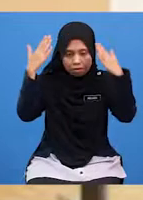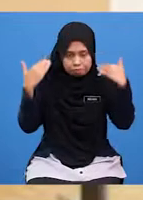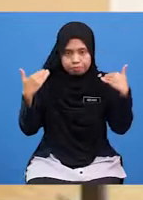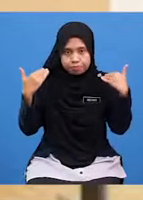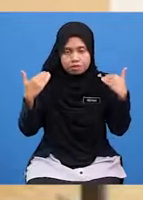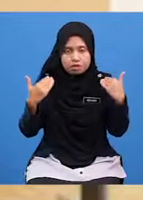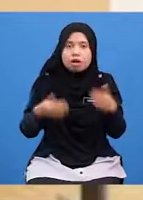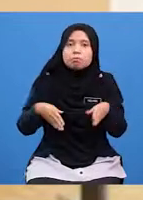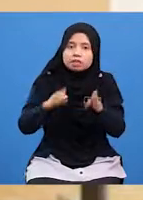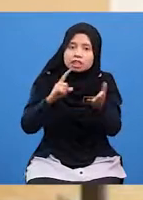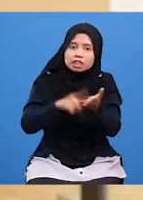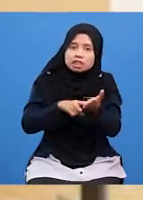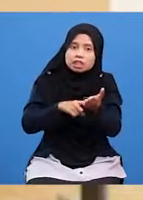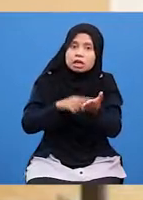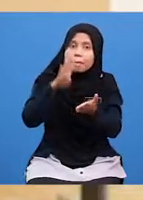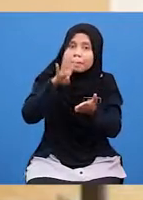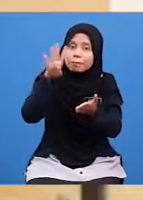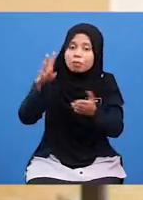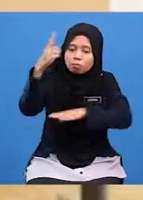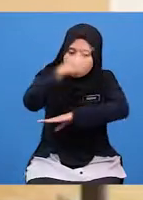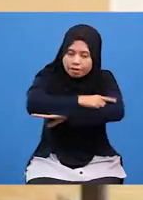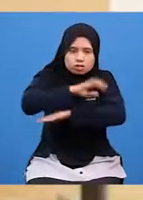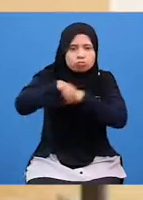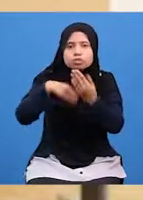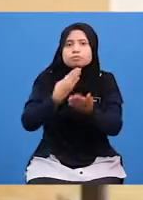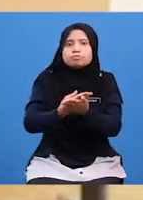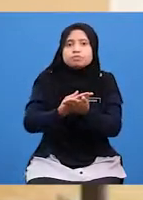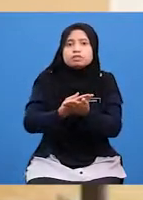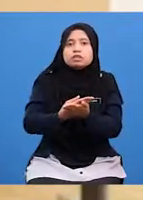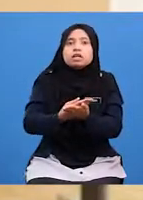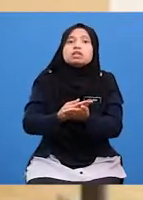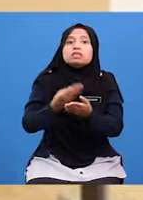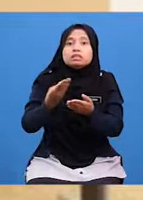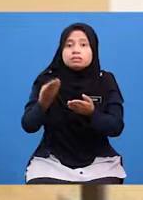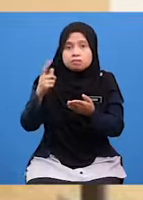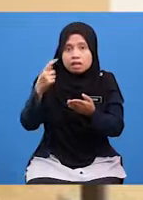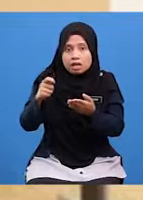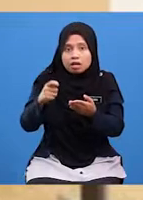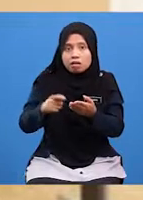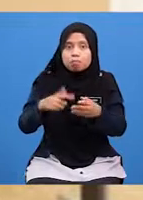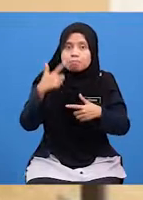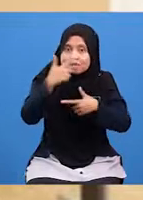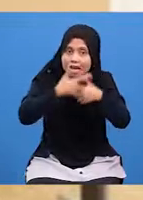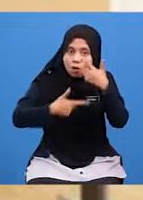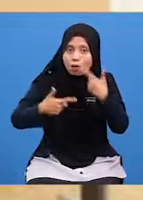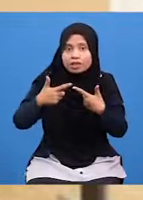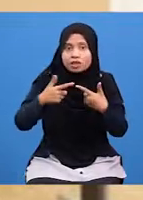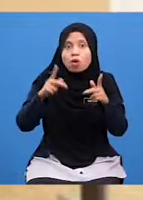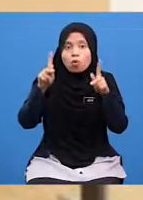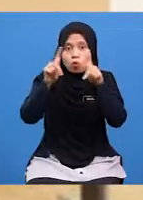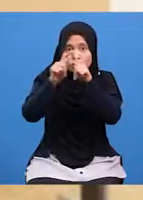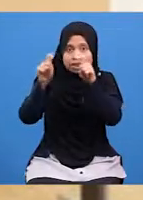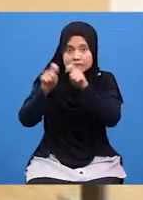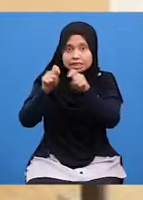Perjalanan ini berlangsung hampir 44 hari, di mana beliau telah melewati Najaf, iaitu kota di